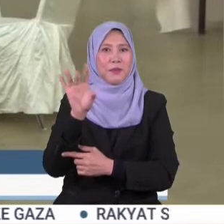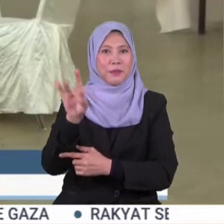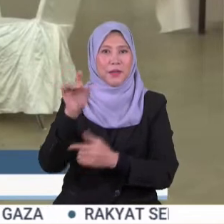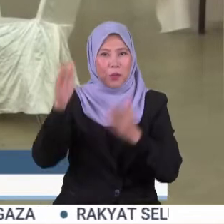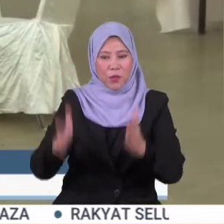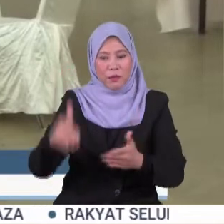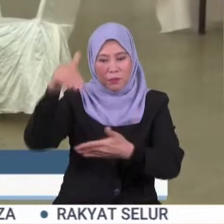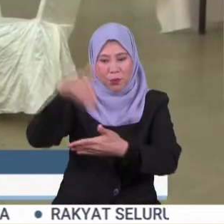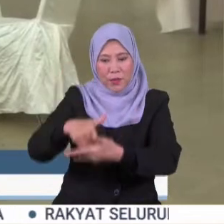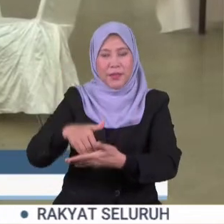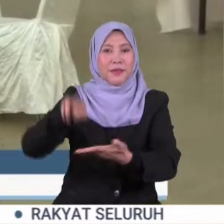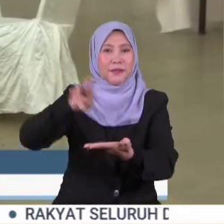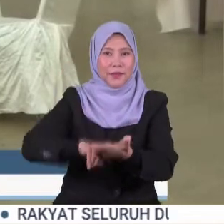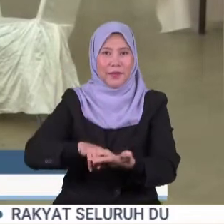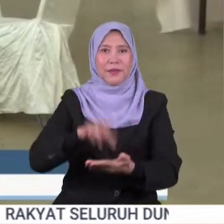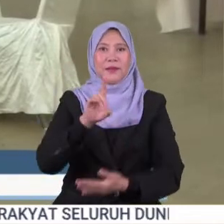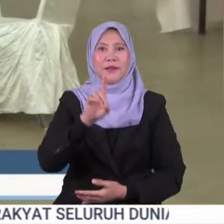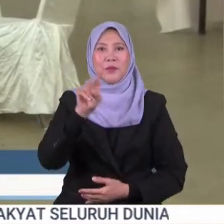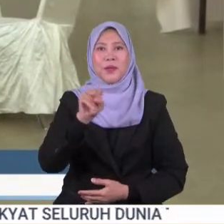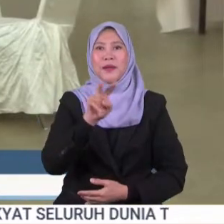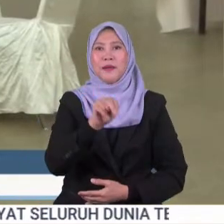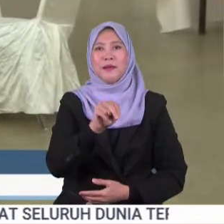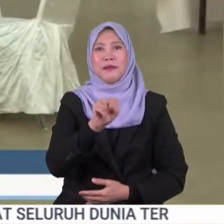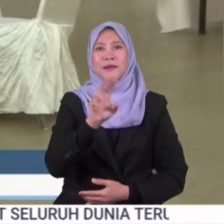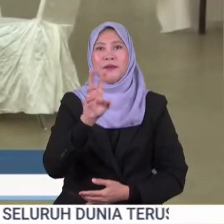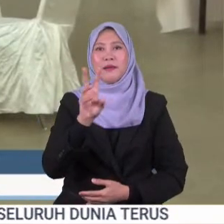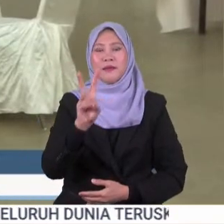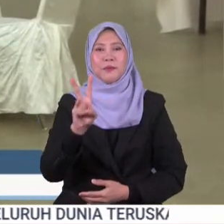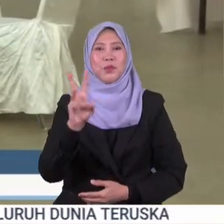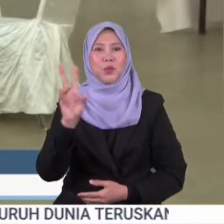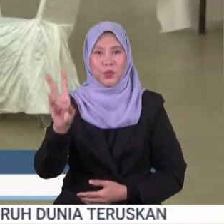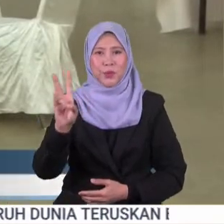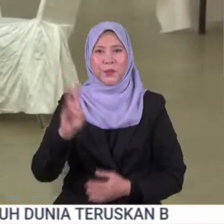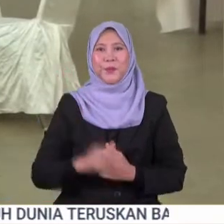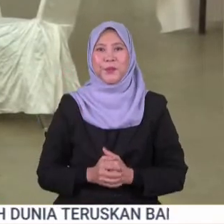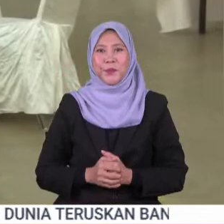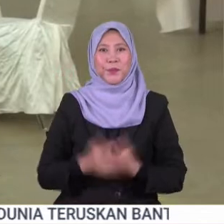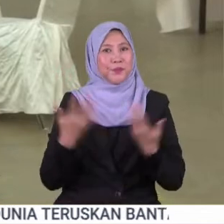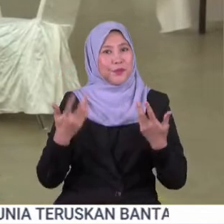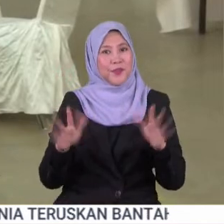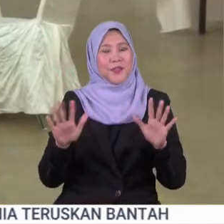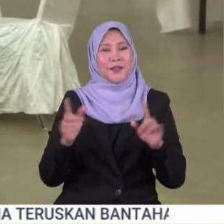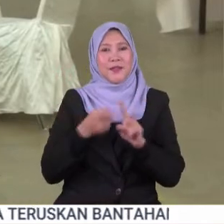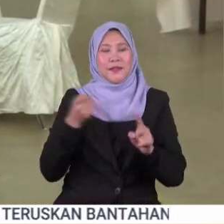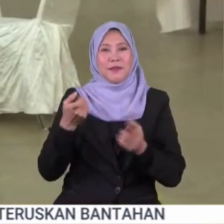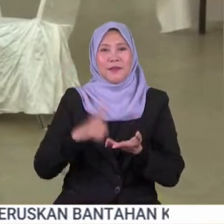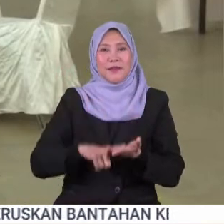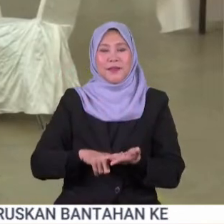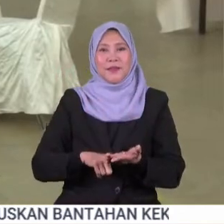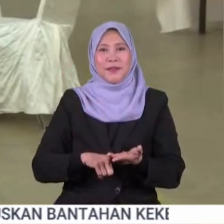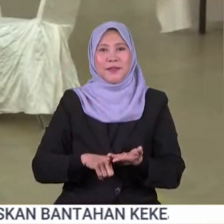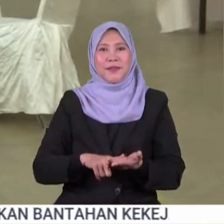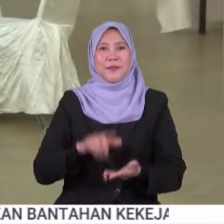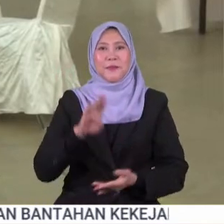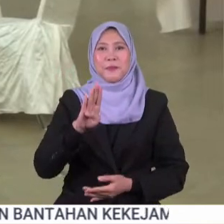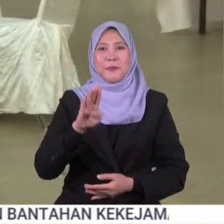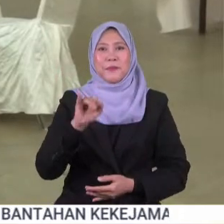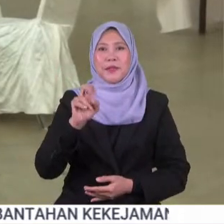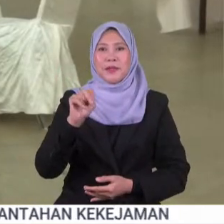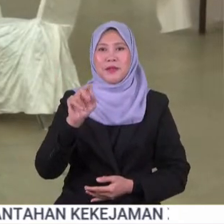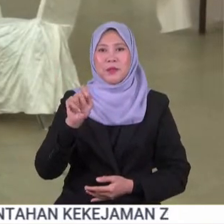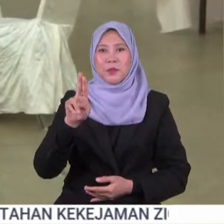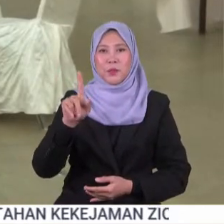14,598 pengurus undi berdaftar di DUN N67 Jepak ini. Baik, saya kira demikian perkembangan langsung di Dewan Suara Bintulu